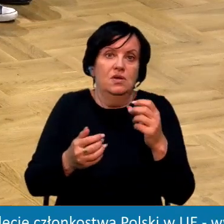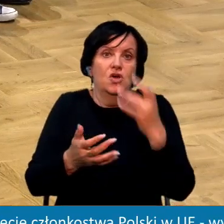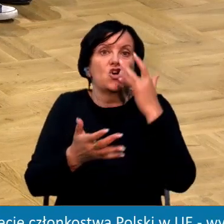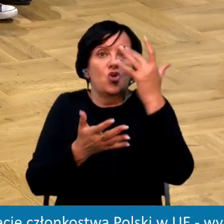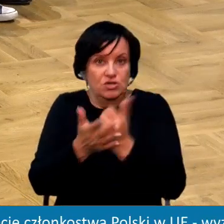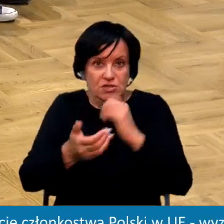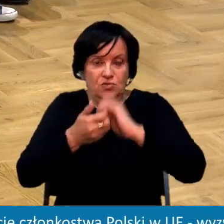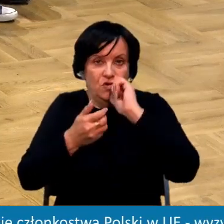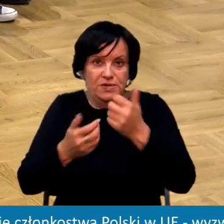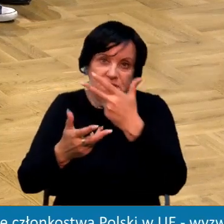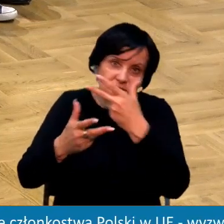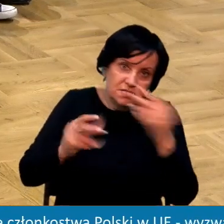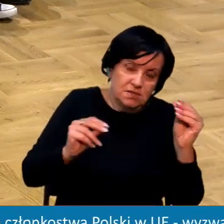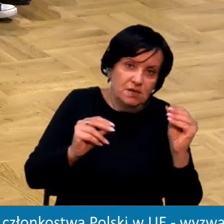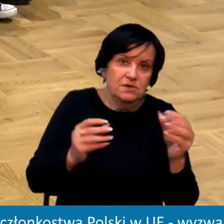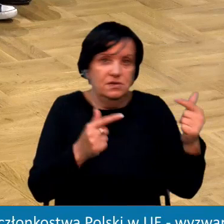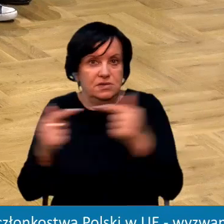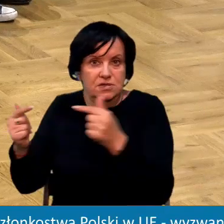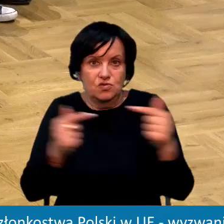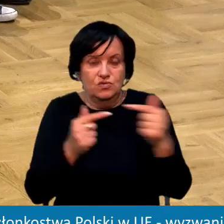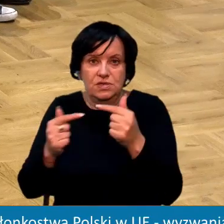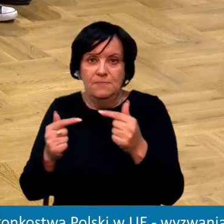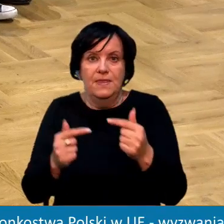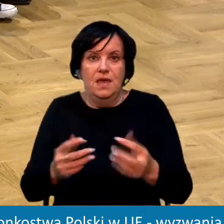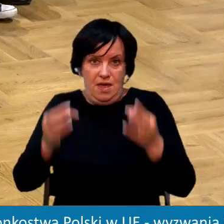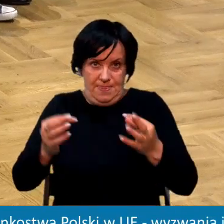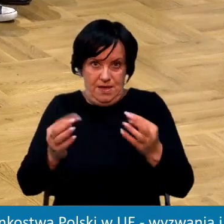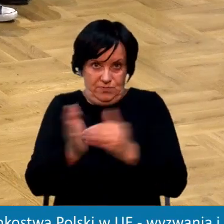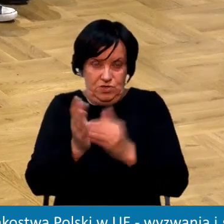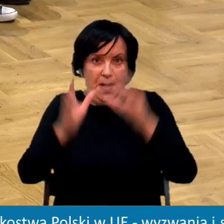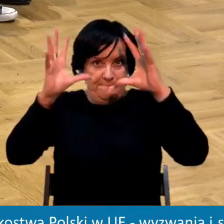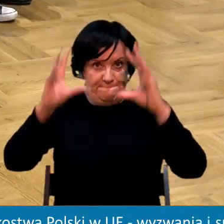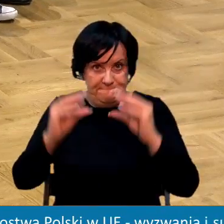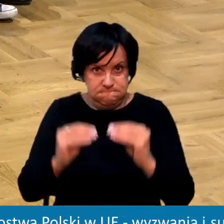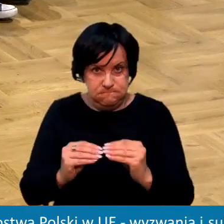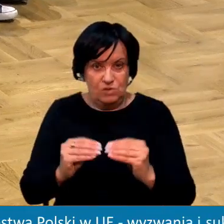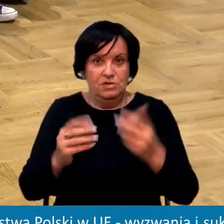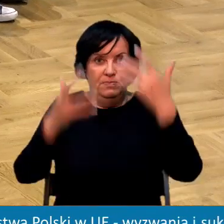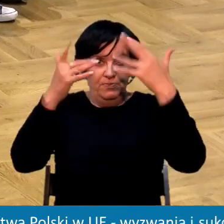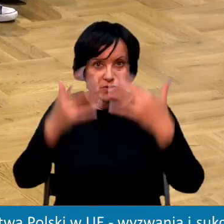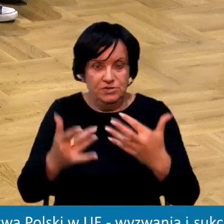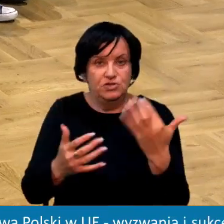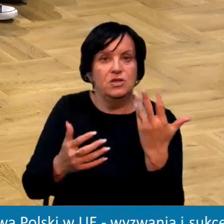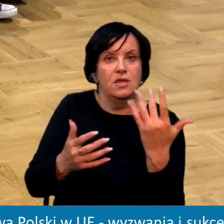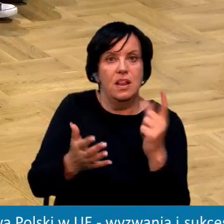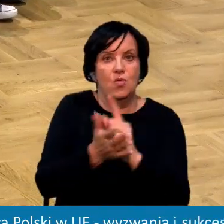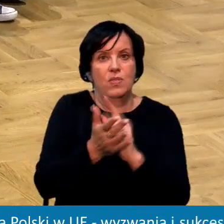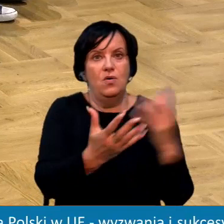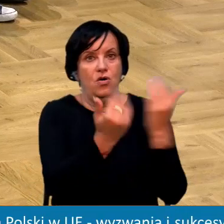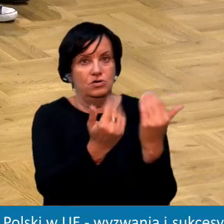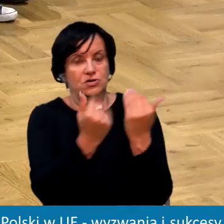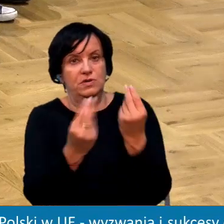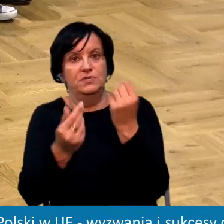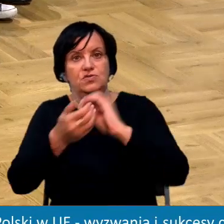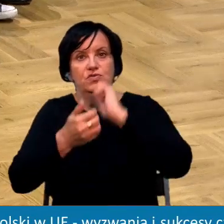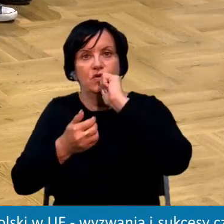zbilansowali wszystkie środki finansowe uzyskane w formie funduszy europejskich w tych najważniejszych politykach, takich jakimi